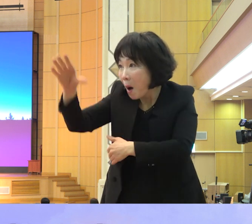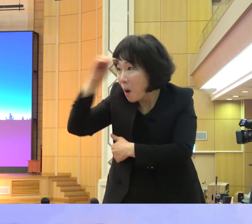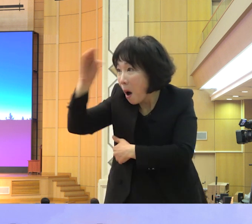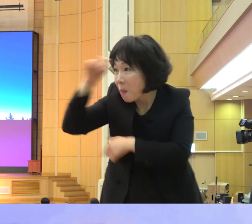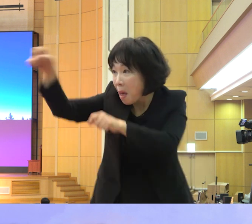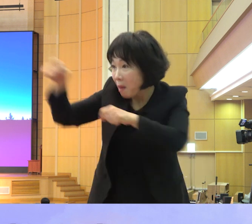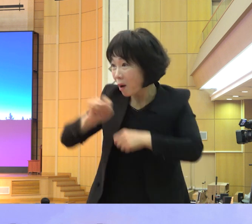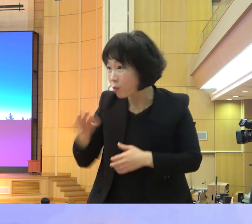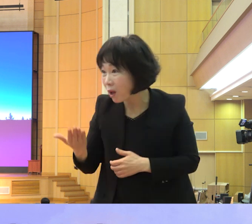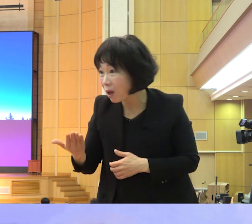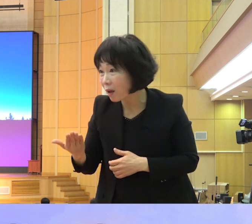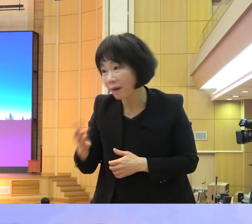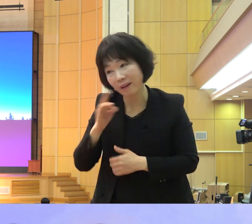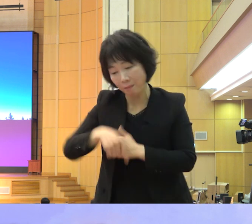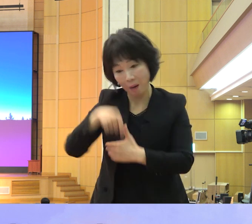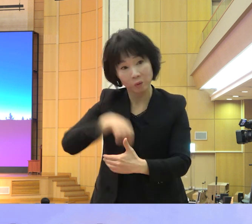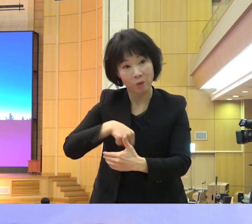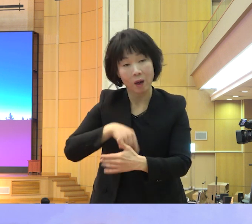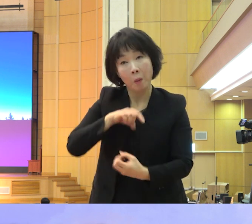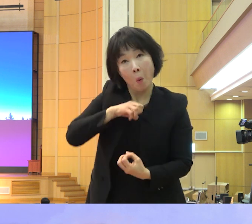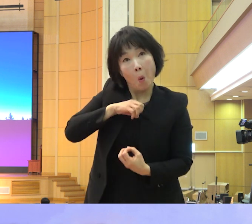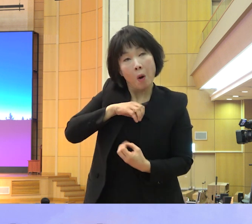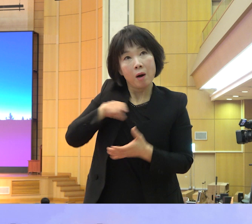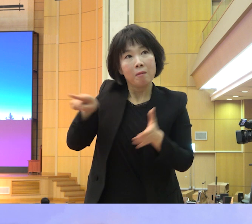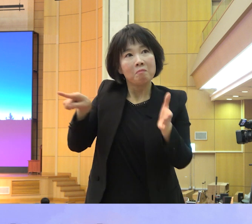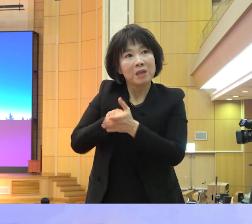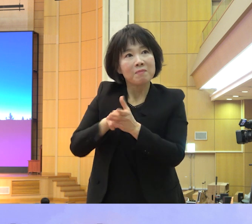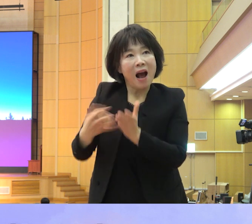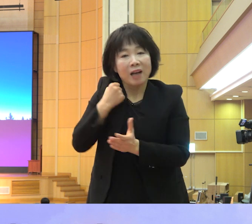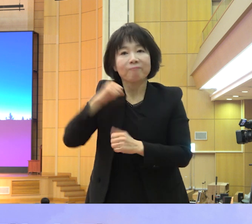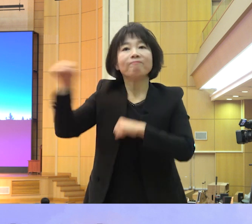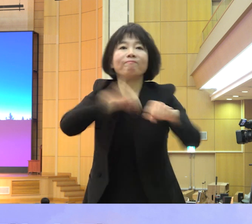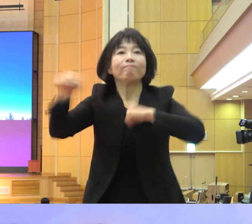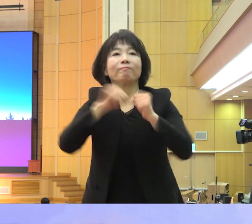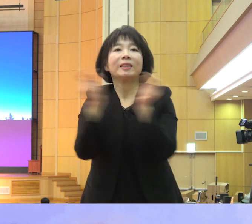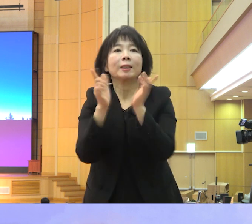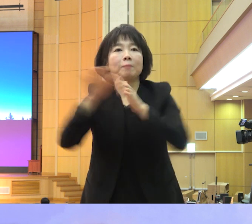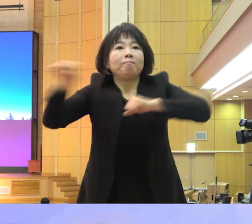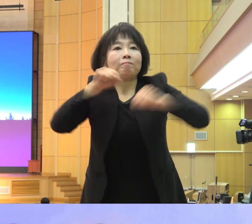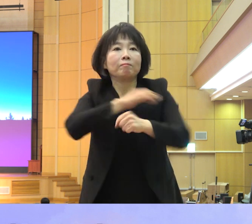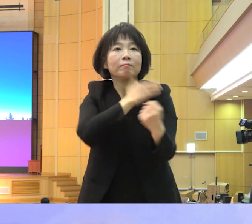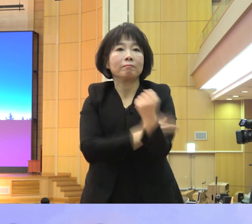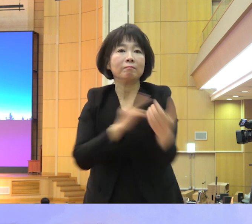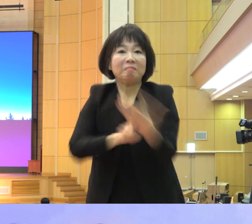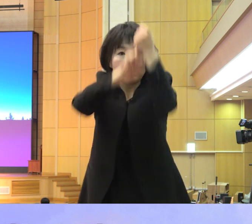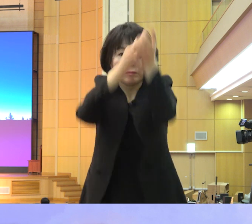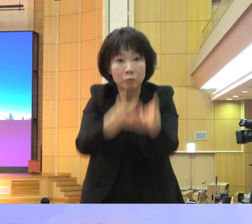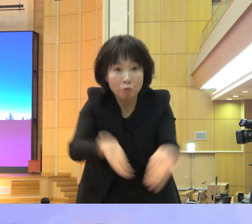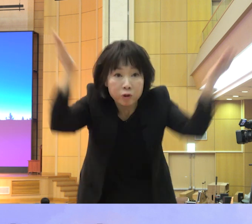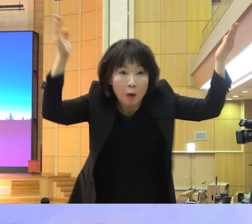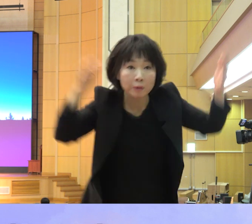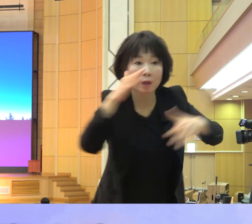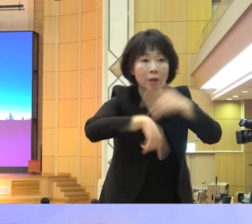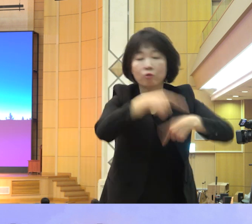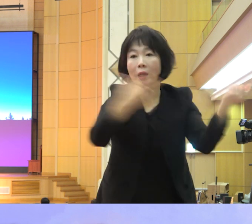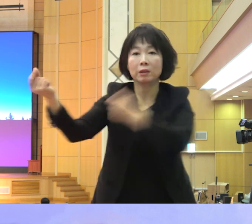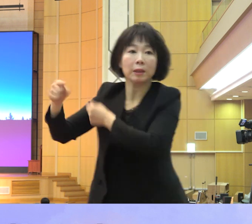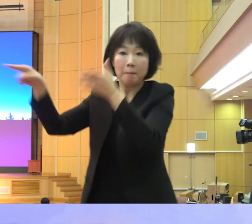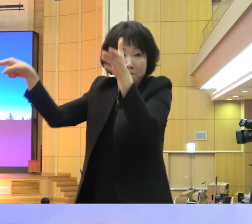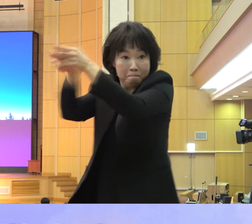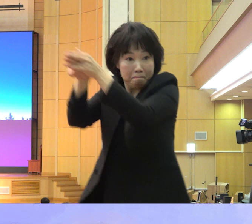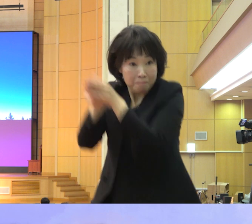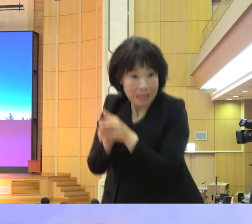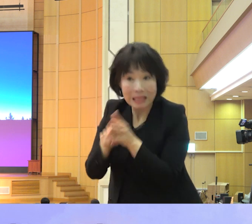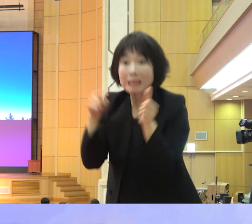내 마음속에 생긴 믿음으로 행할 때 역사가 나타나는 거예요. 할렐루야. 따라합시다. 믿는